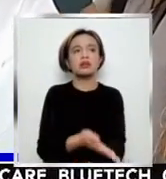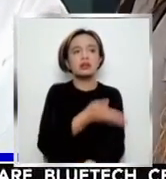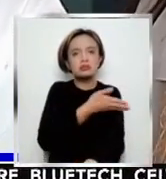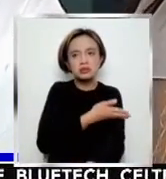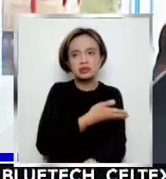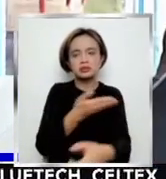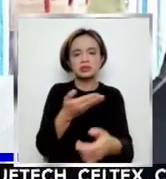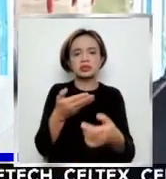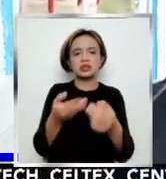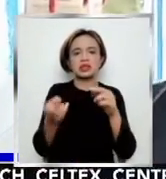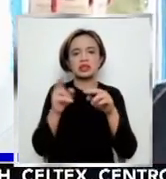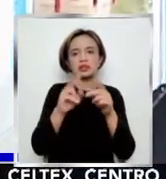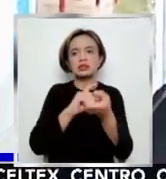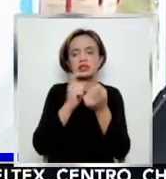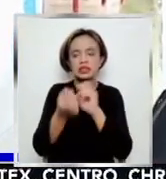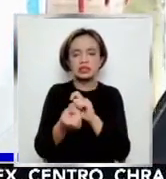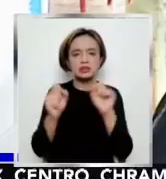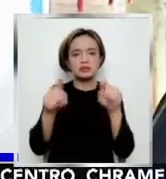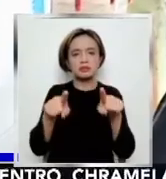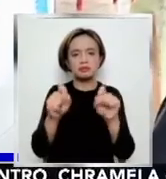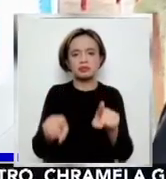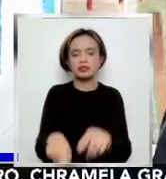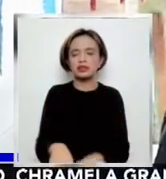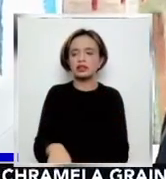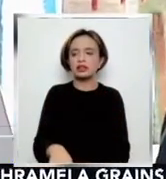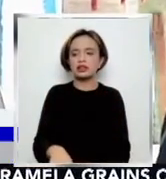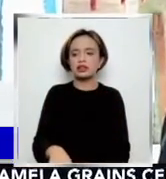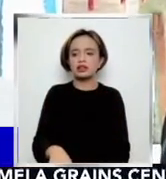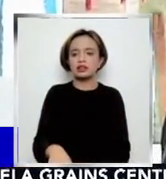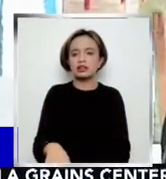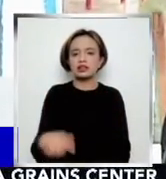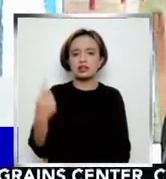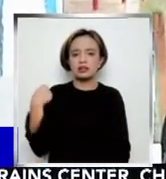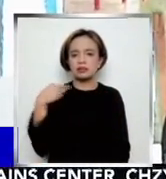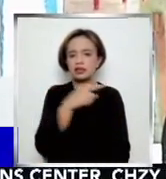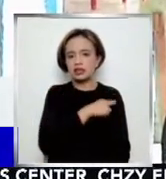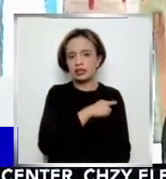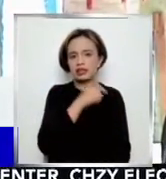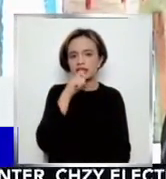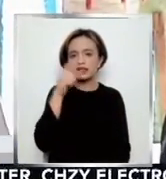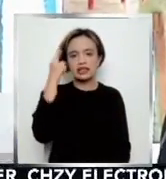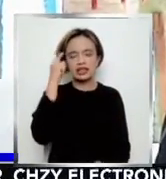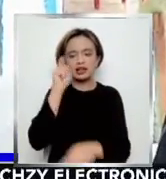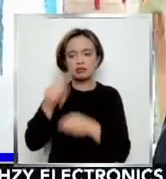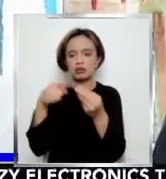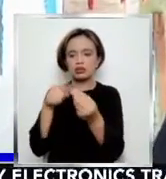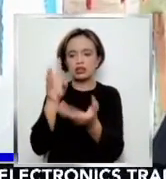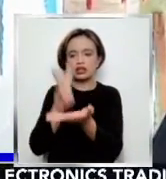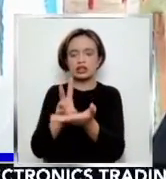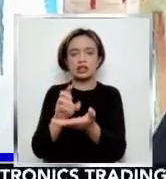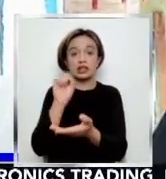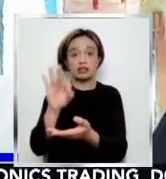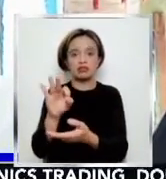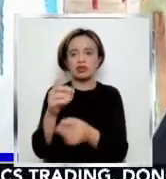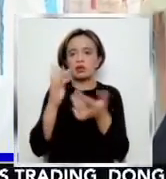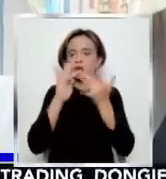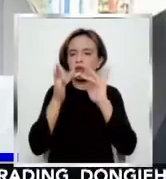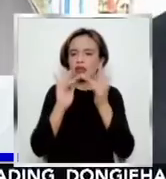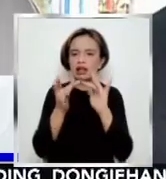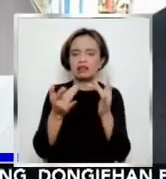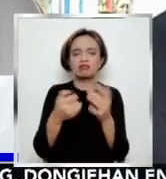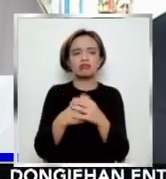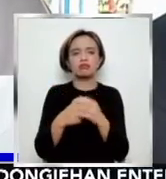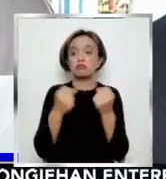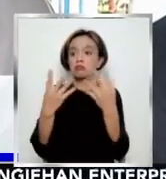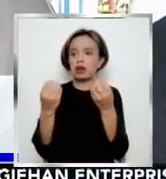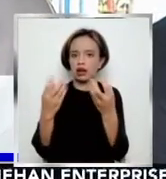para hindi loge. Eh, hindi namin na ano ng pwesto. Baga pag sa online na lang, mas madaming nakakita.